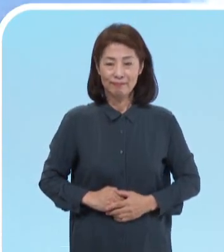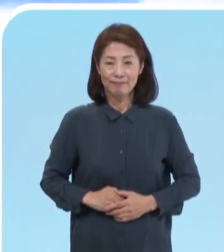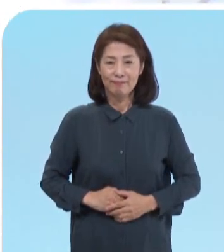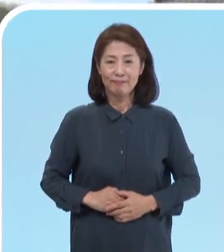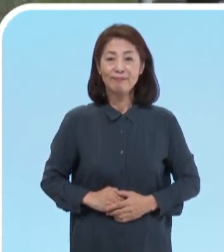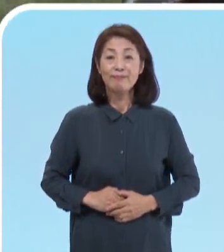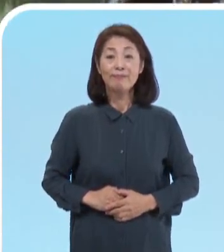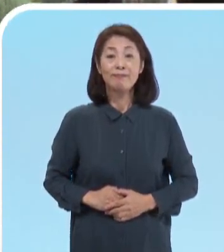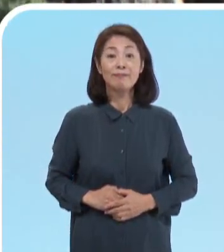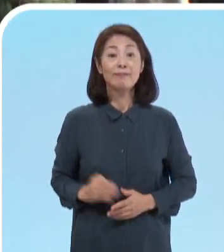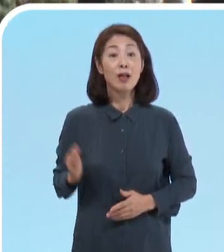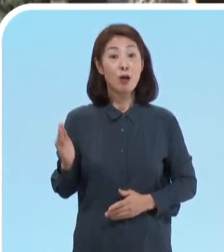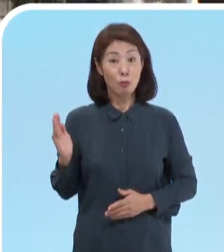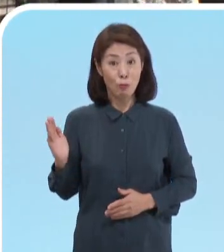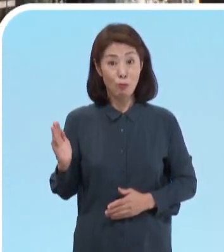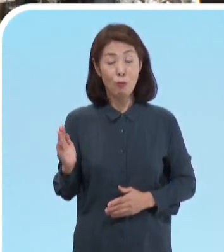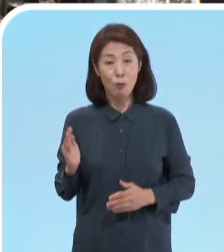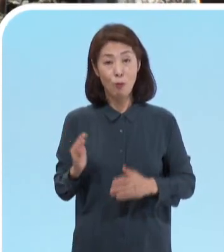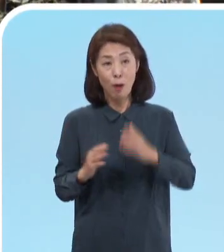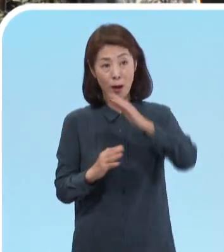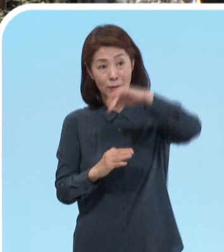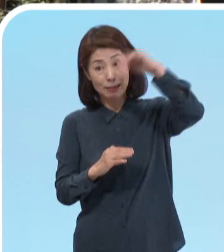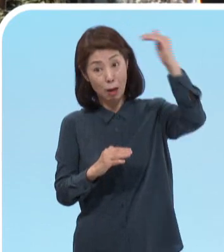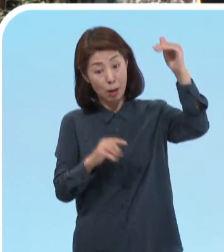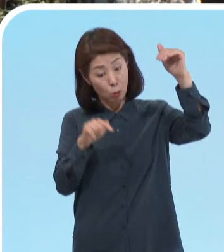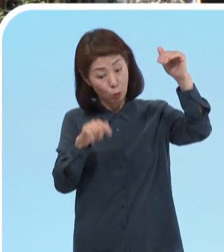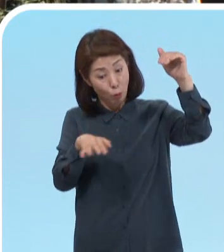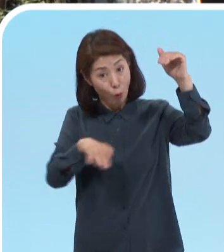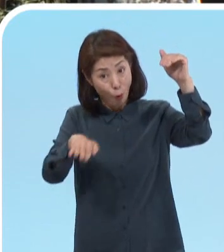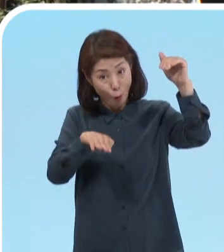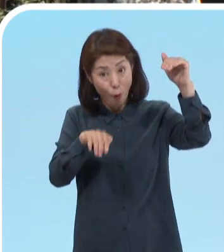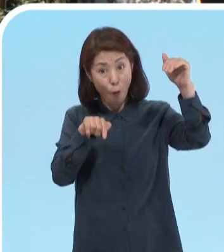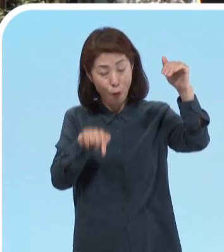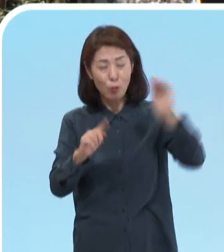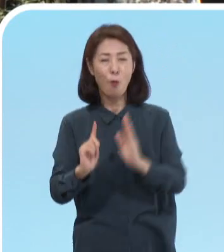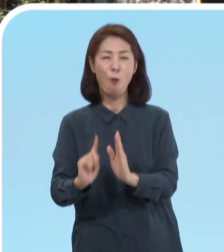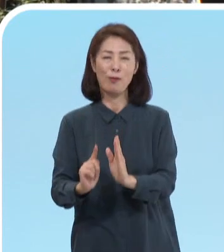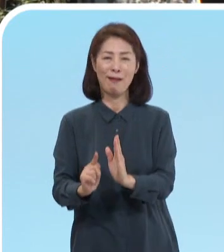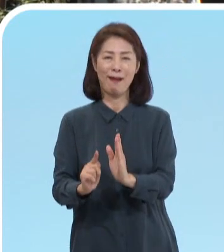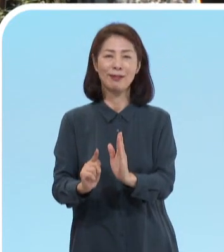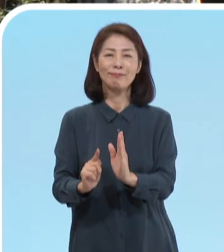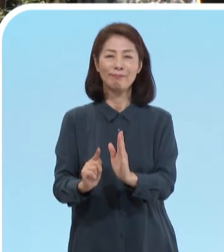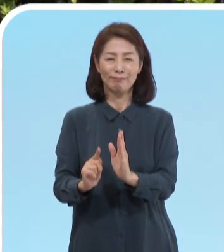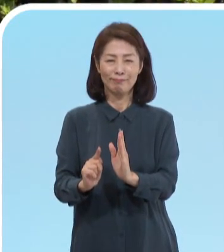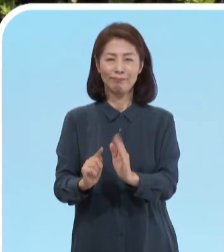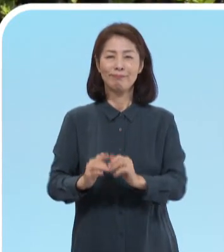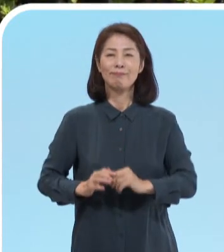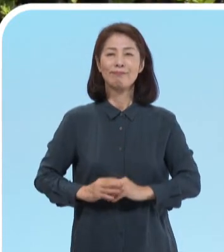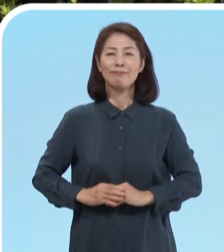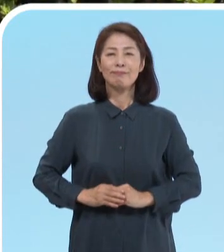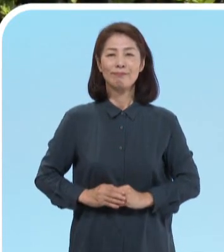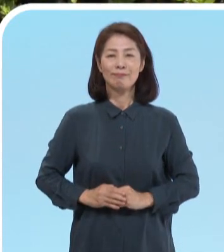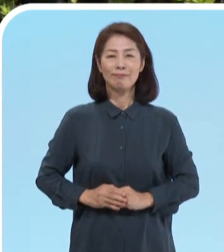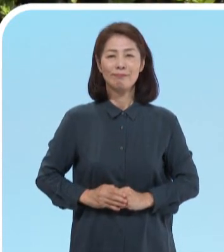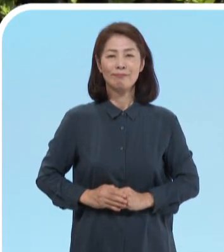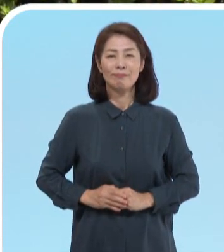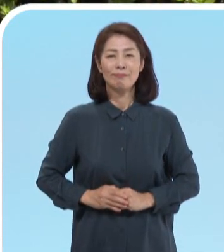。 続いてやってきたのは黒井城跡のふもとにあるお寺、光禅寺。